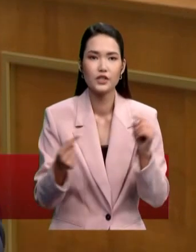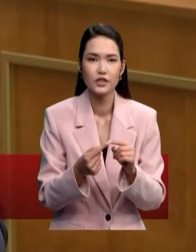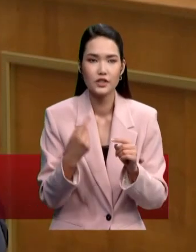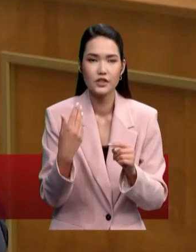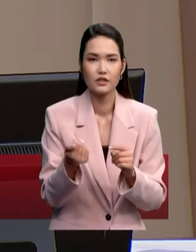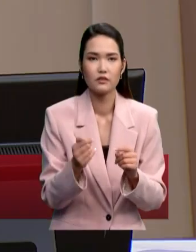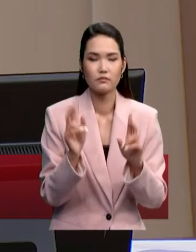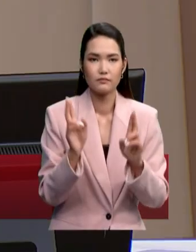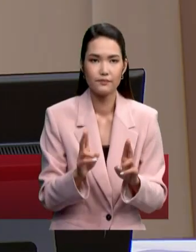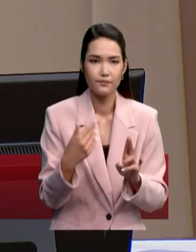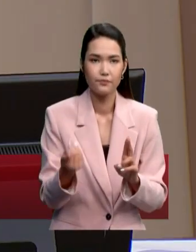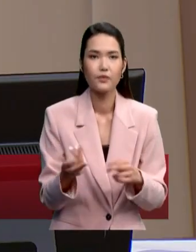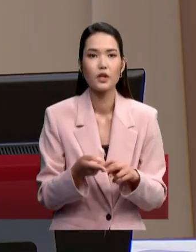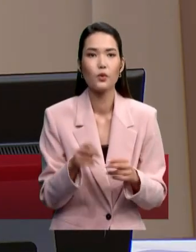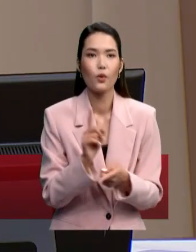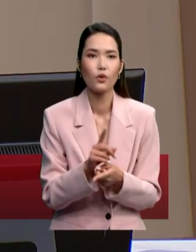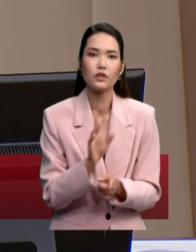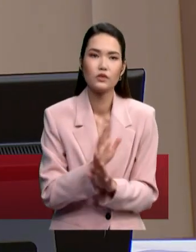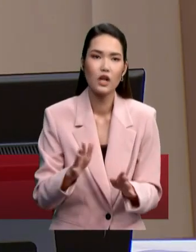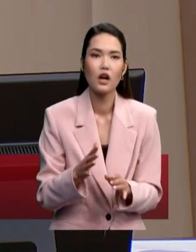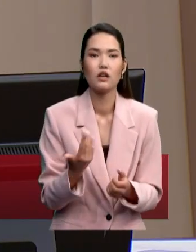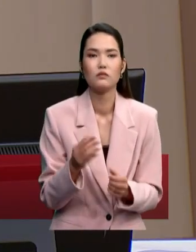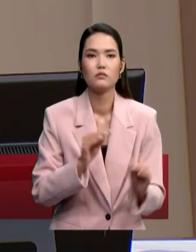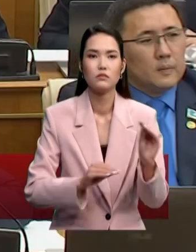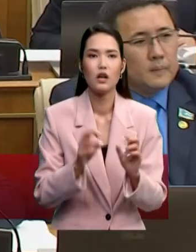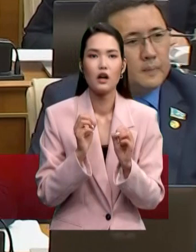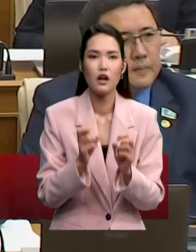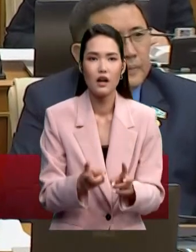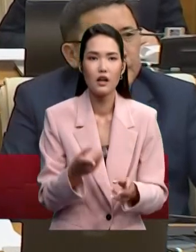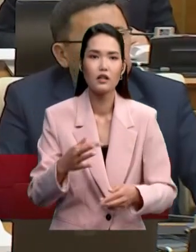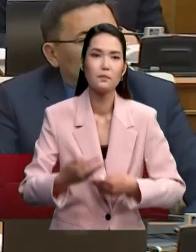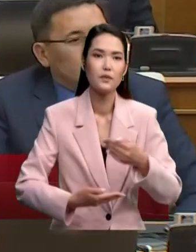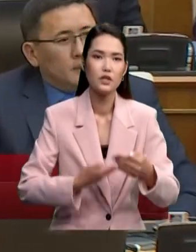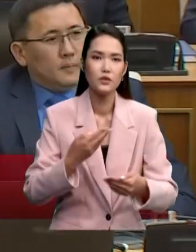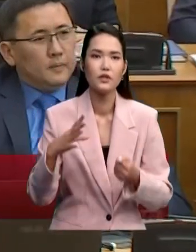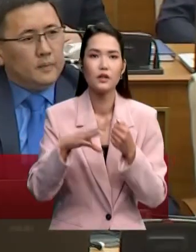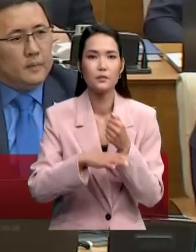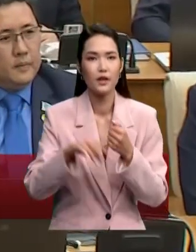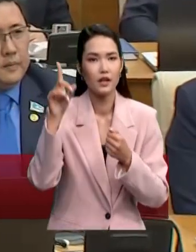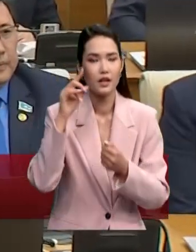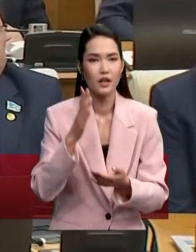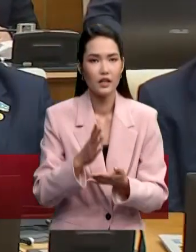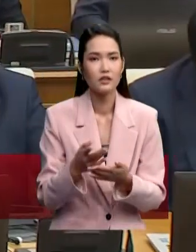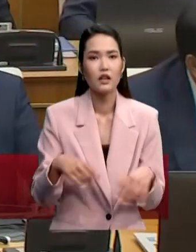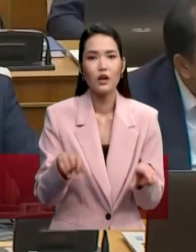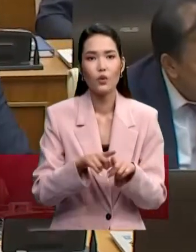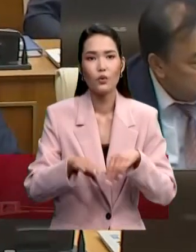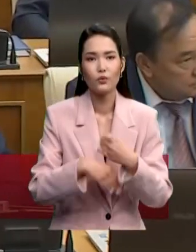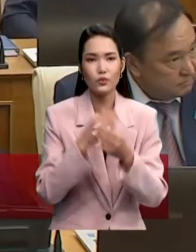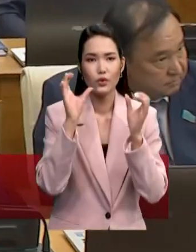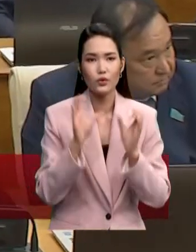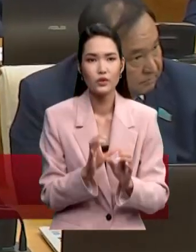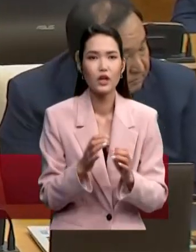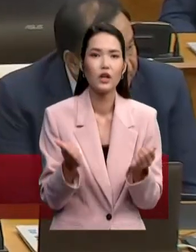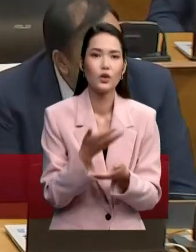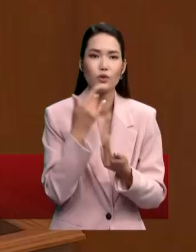соответствующей экипировке. При этом они не должны создавать опасность для пешеходов, последние в приоритете. Однако новый закон не